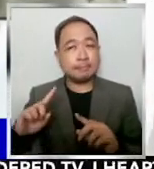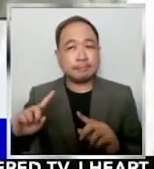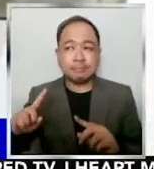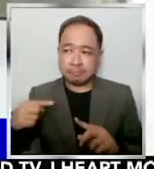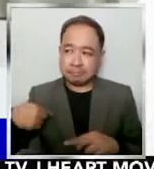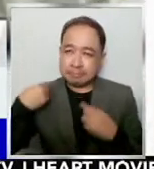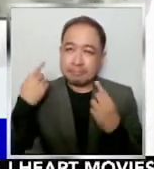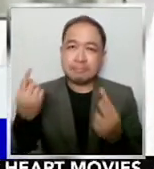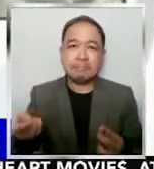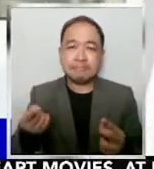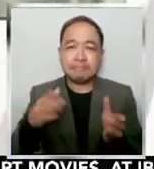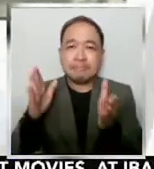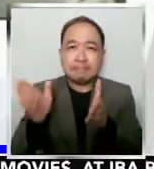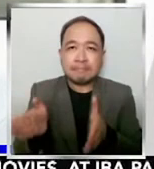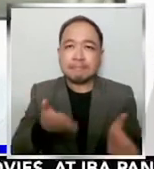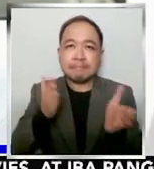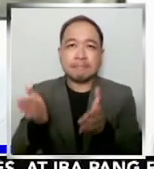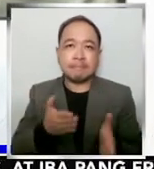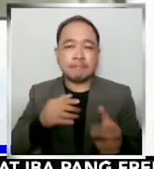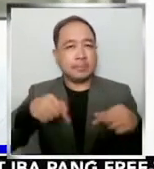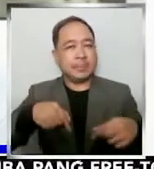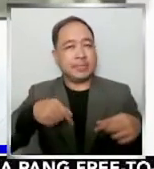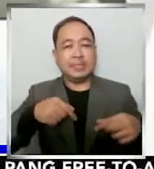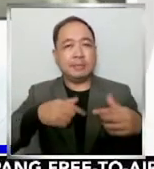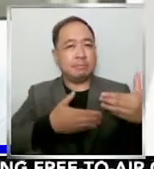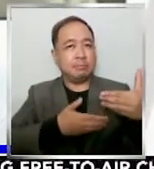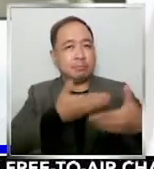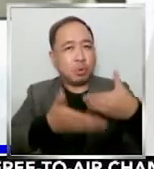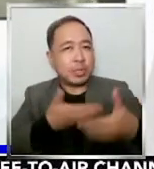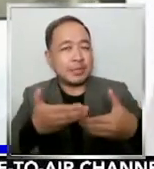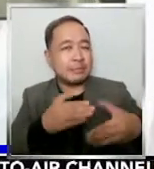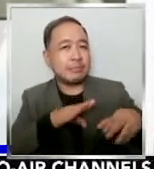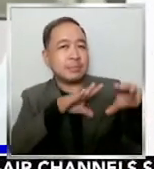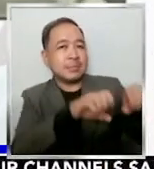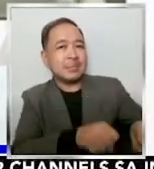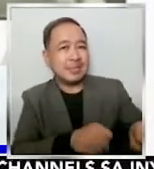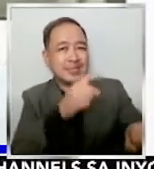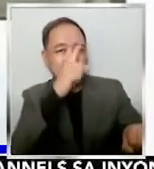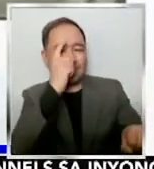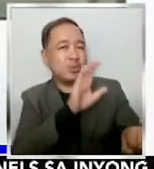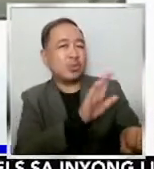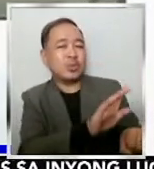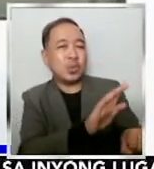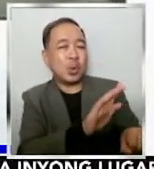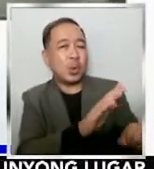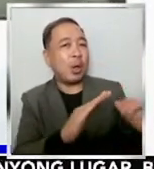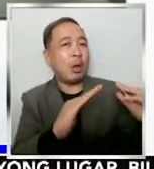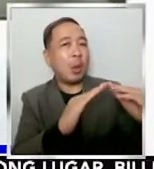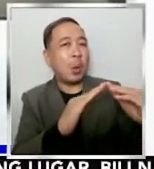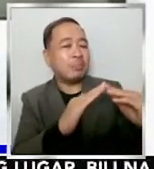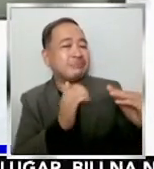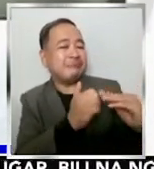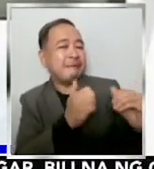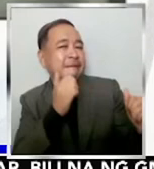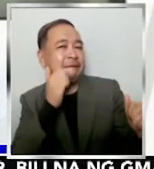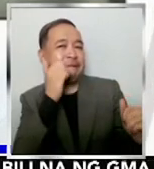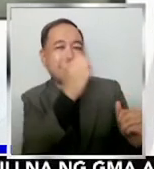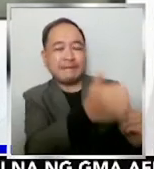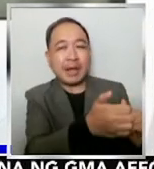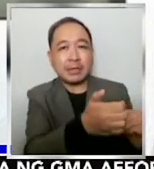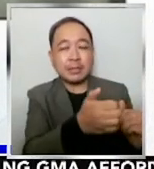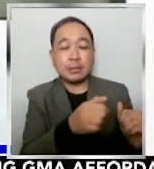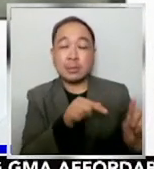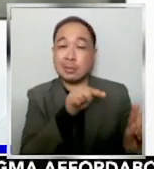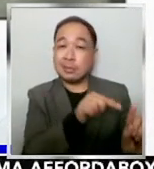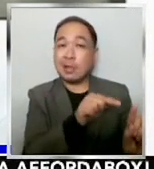pinagtanuhan itong operation na ito kasi napakalayo po ng lugar nung pinagtataguan ng ating suspect. Membro po ito ng Weekend